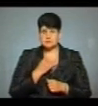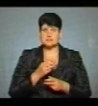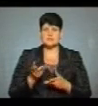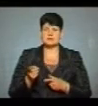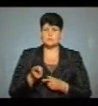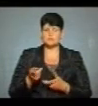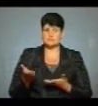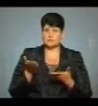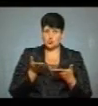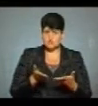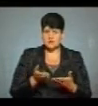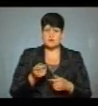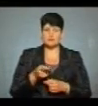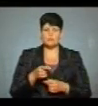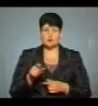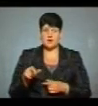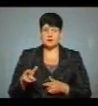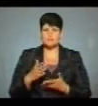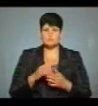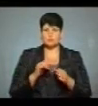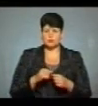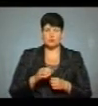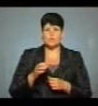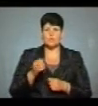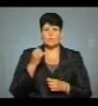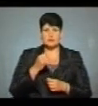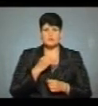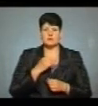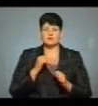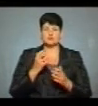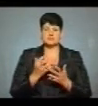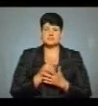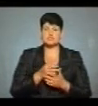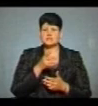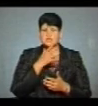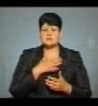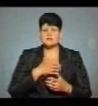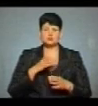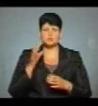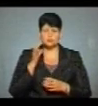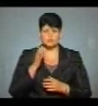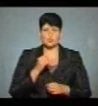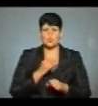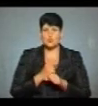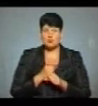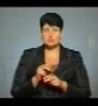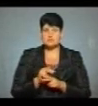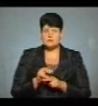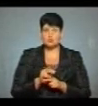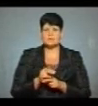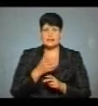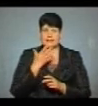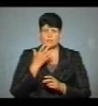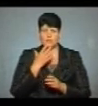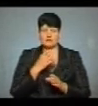маю нагоду подякувати, якщо вони знайшли час послухати нас. Роботи з ремонту теплових